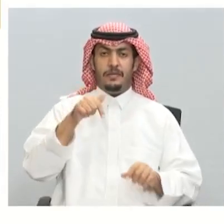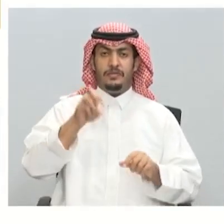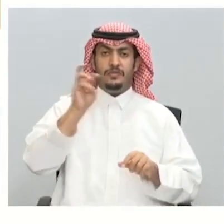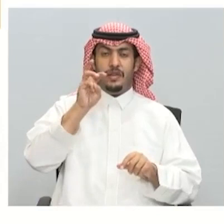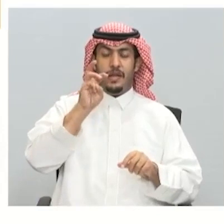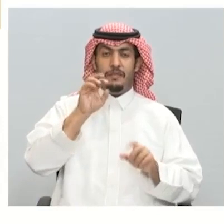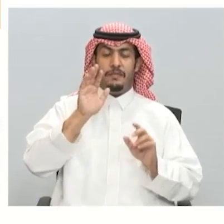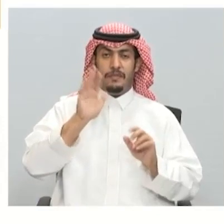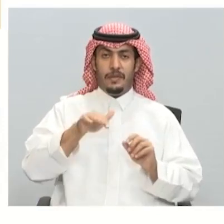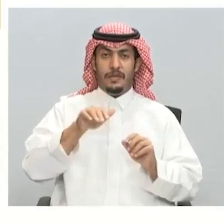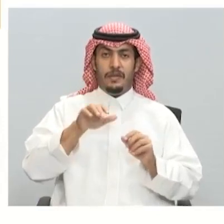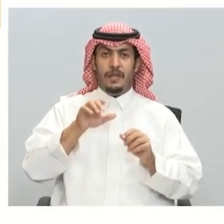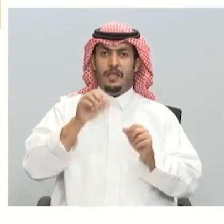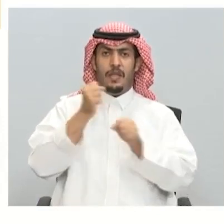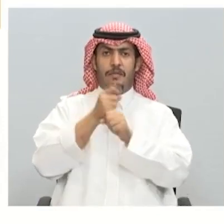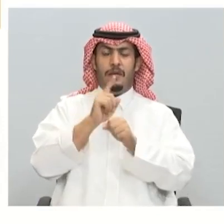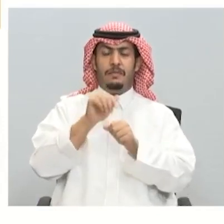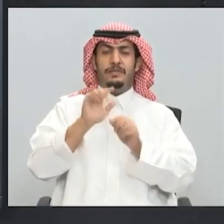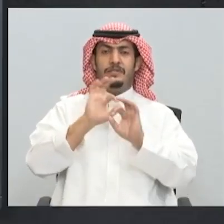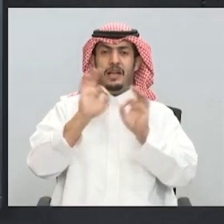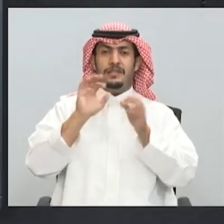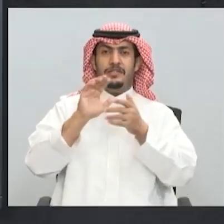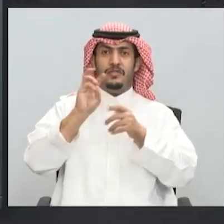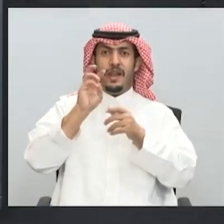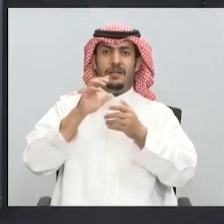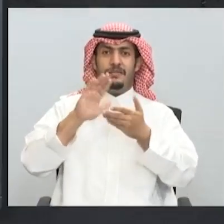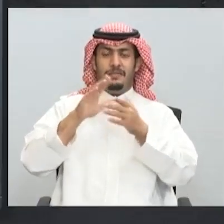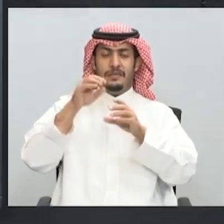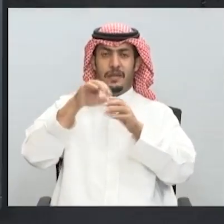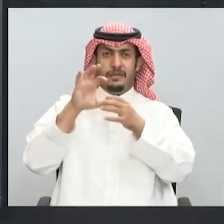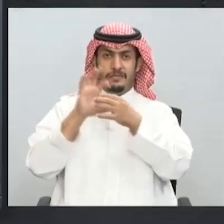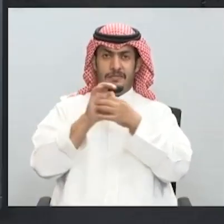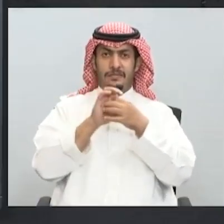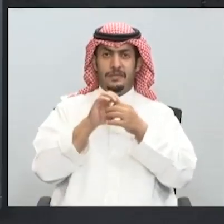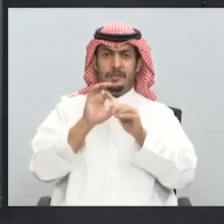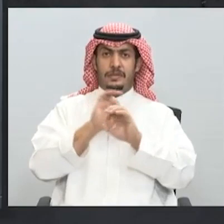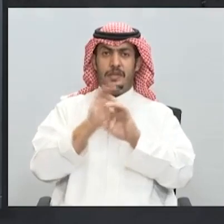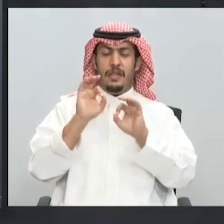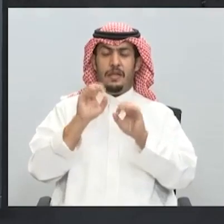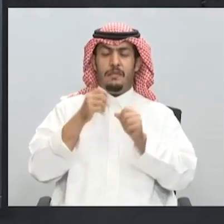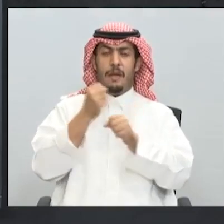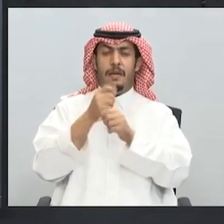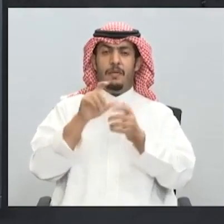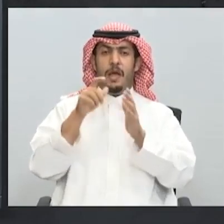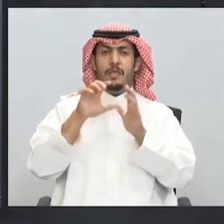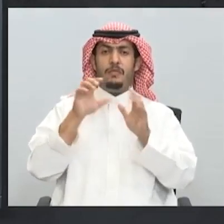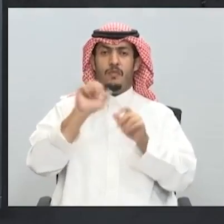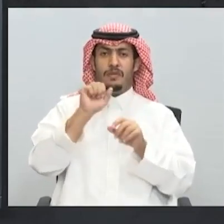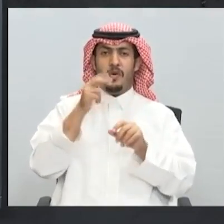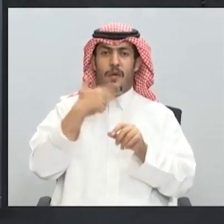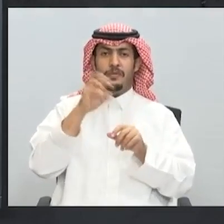شركات تقوم بعدم التوظيف والاستعانه بشركات باطنه وعقود باطنه تقوم بالتوظيف وتقوم باعمال المنظمه